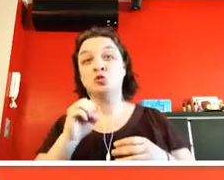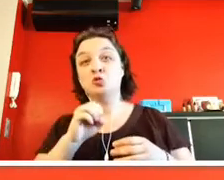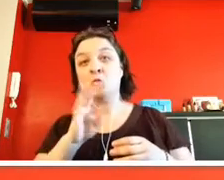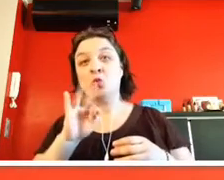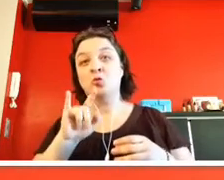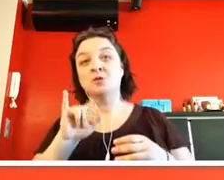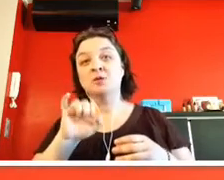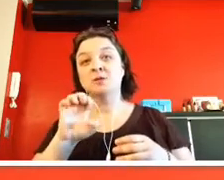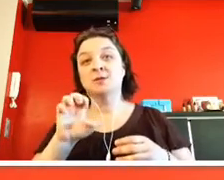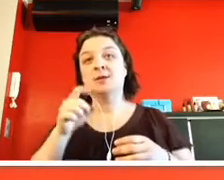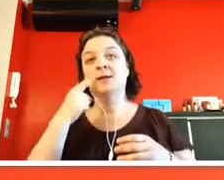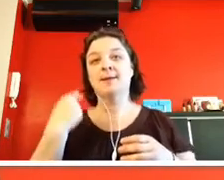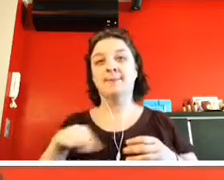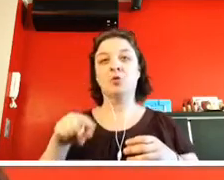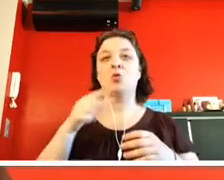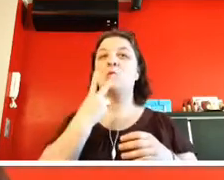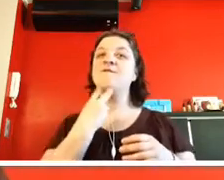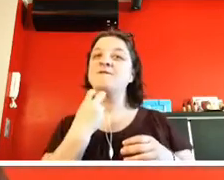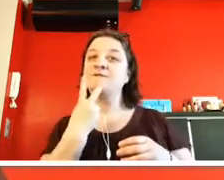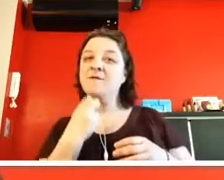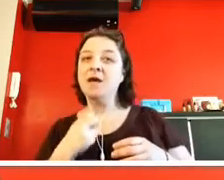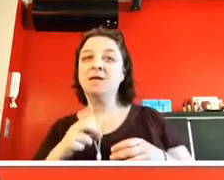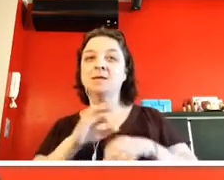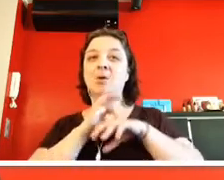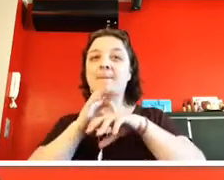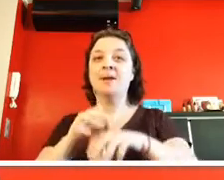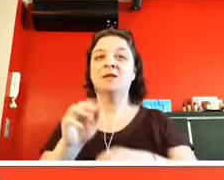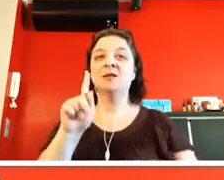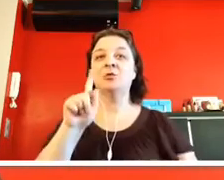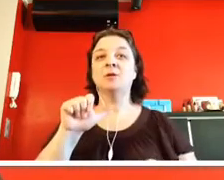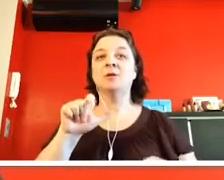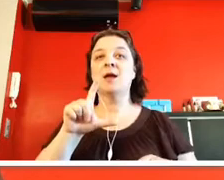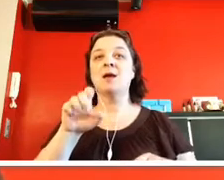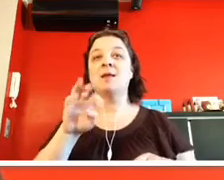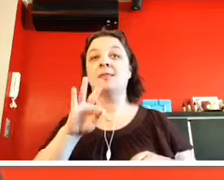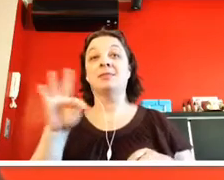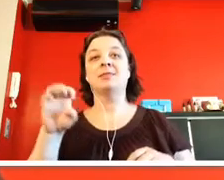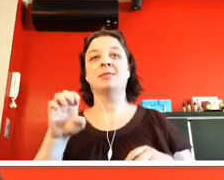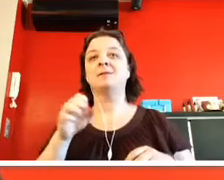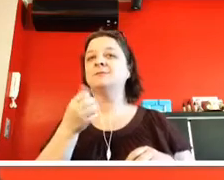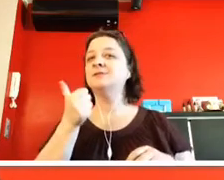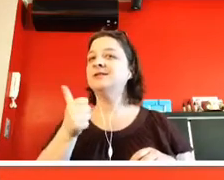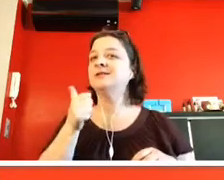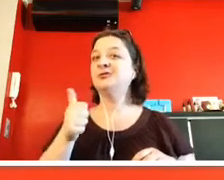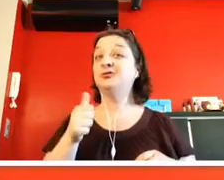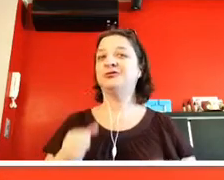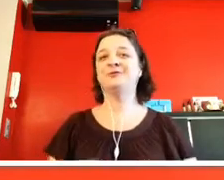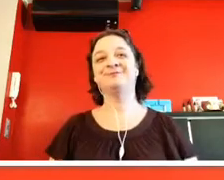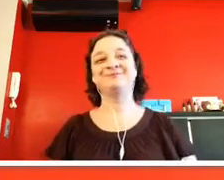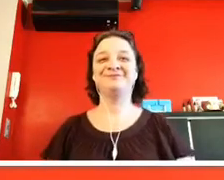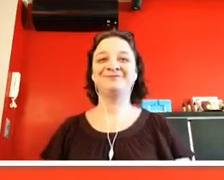smoothie crémeux aux fraises, accompagné d'une galette délicieuse.